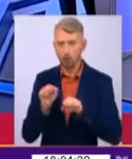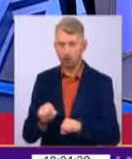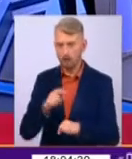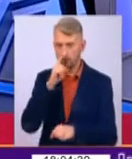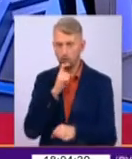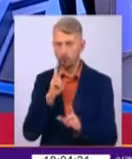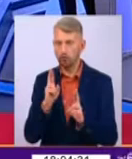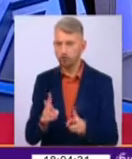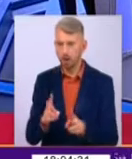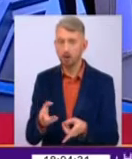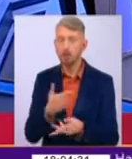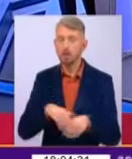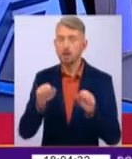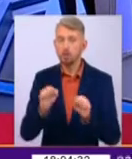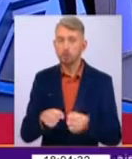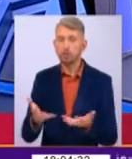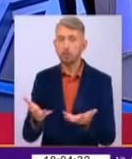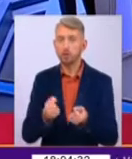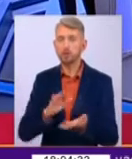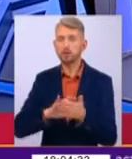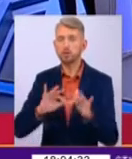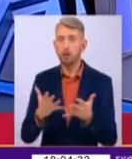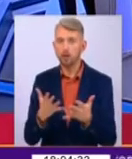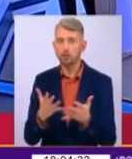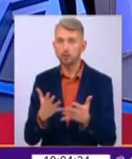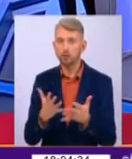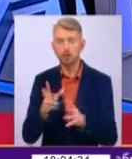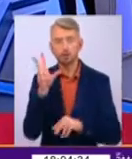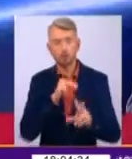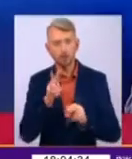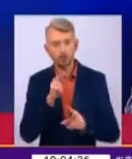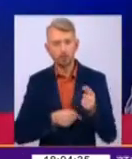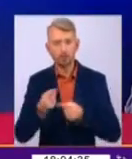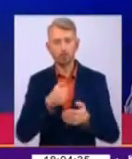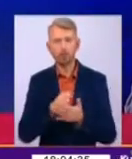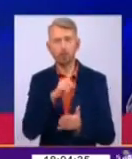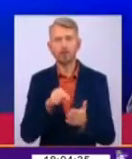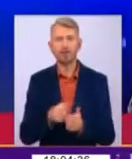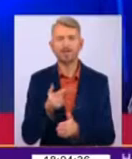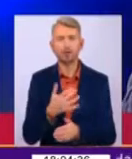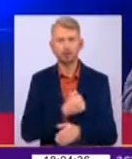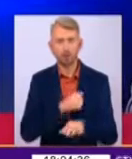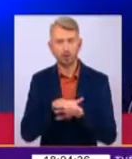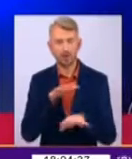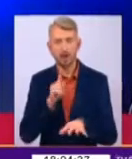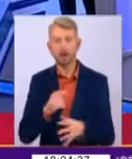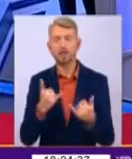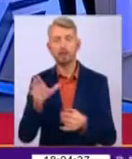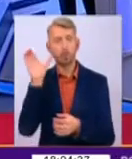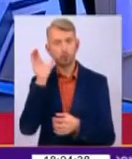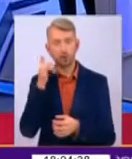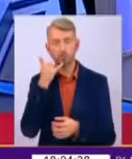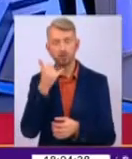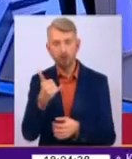як, то ми можемо з вами отримати ситуацію. Сподіваюся, все ж таки повернутися до питання кількості Збройних сил, але зараз послухаємо